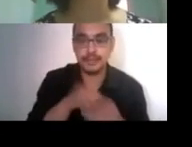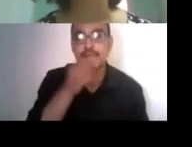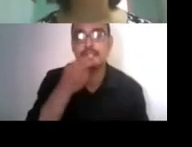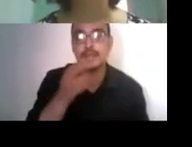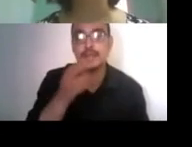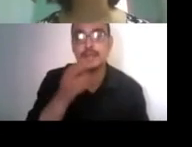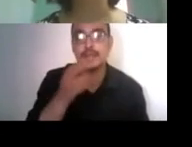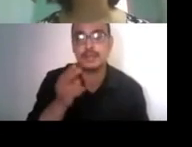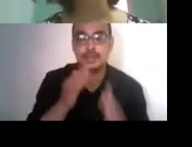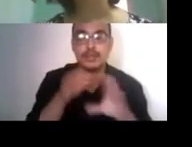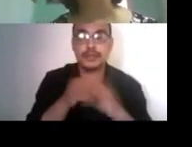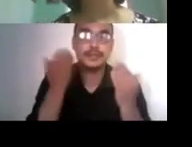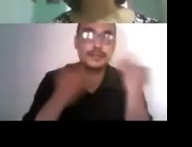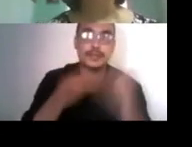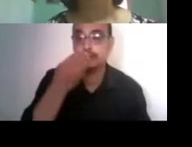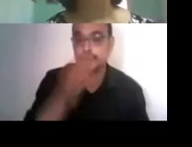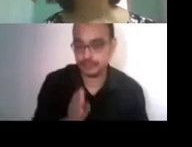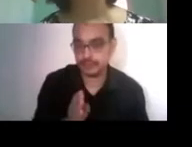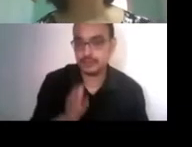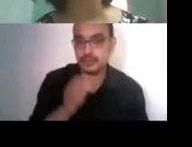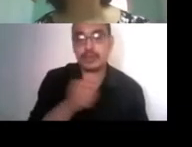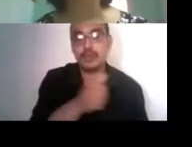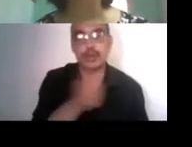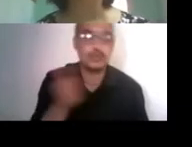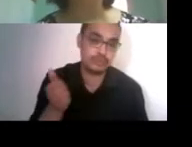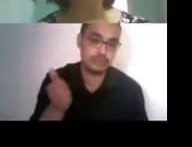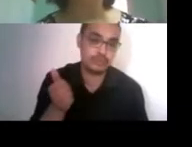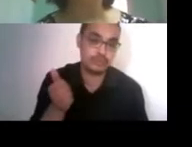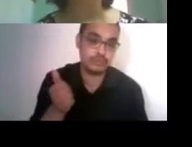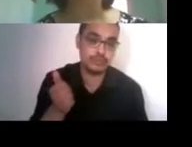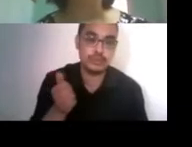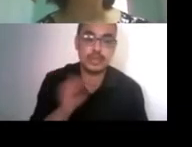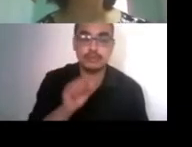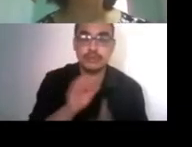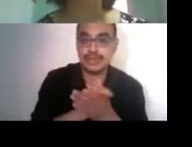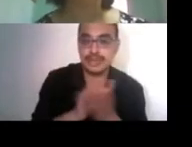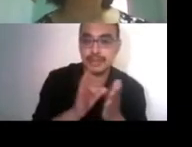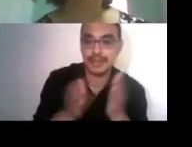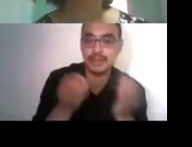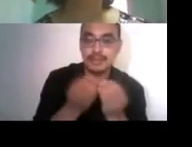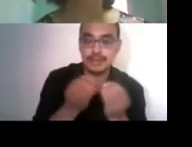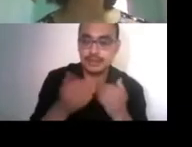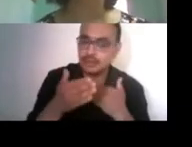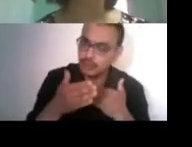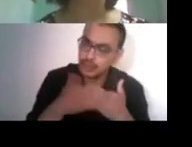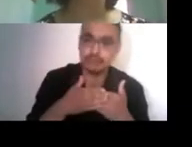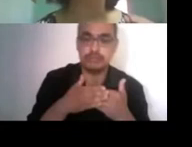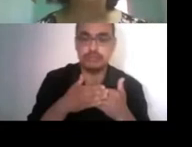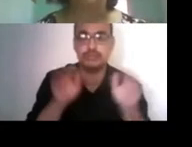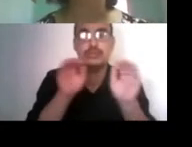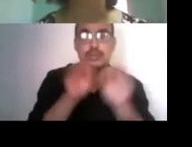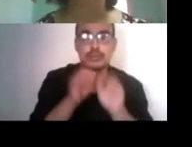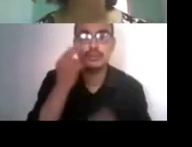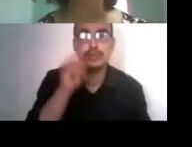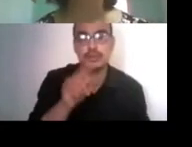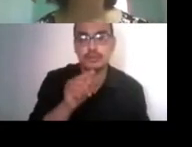चाहिँ भइरहेको हुन्छ। यो अर्को पार्टनरले गर्ने इन्टिमेट पार्टनर जो हामीसँग नजिक को सम्बन्ध भएको